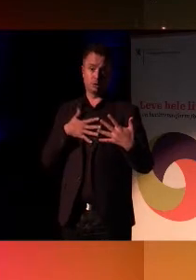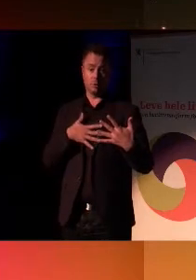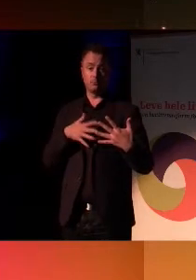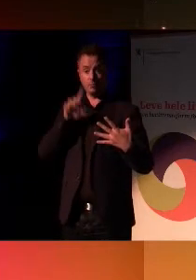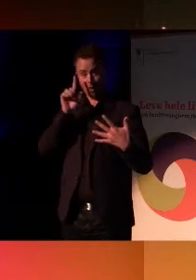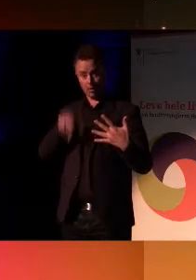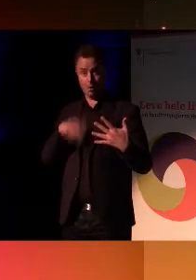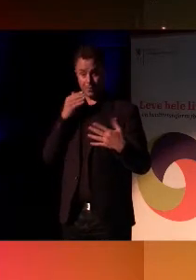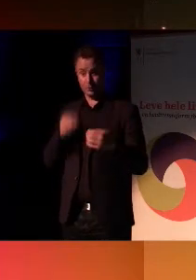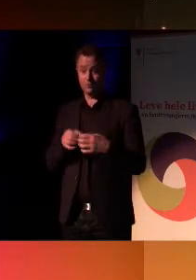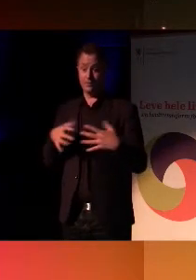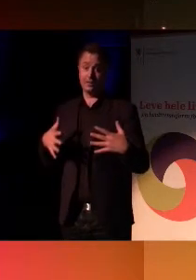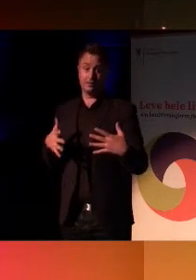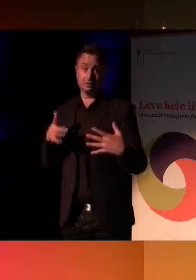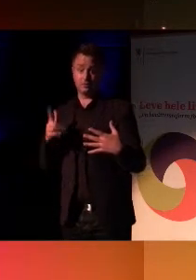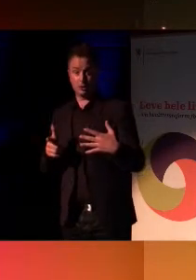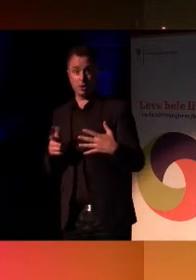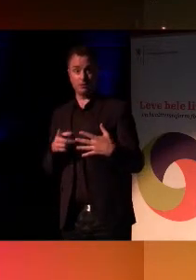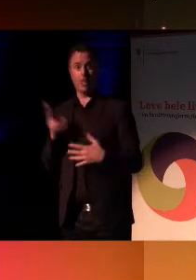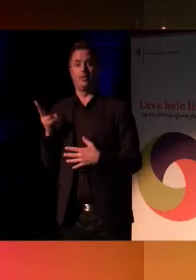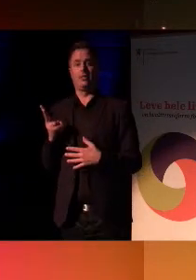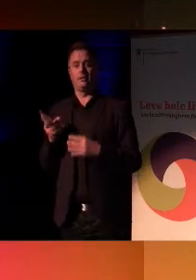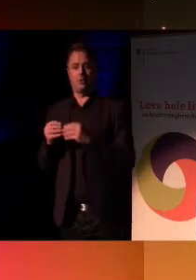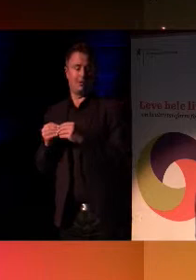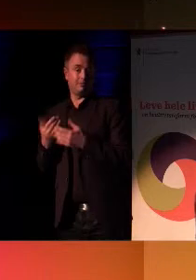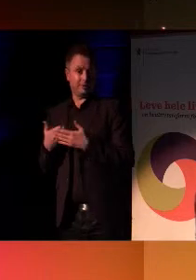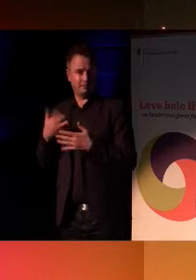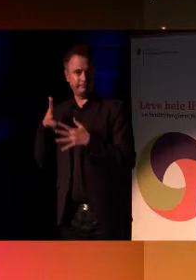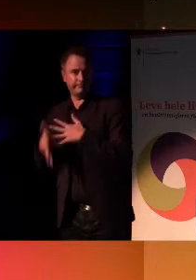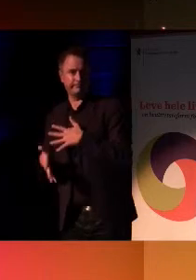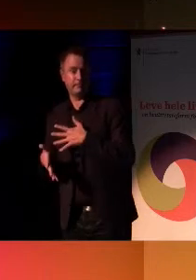Samtidig er det også et samfunnsøkonomisk